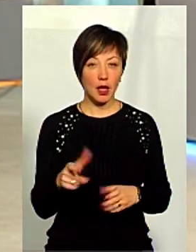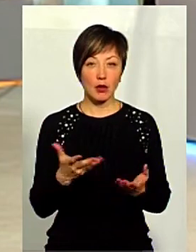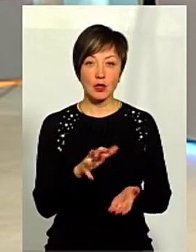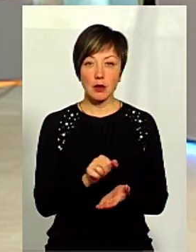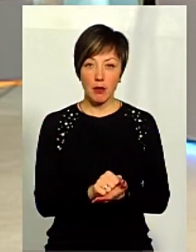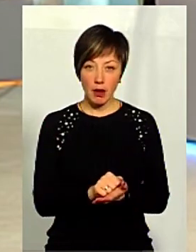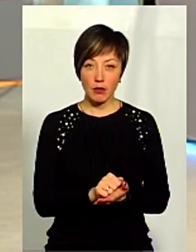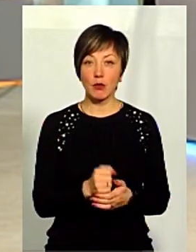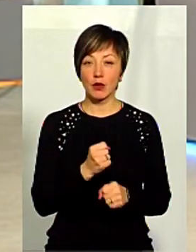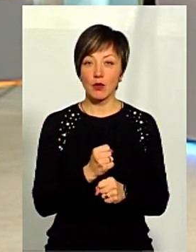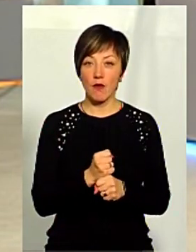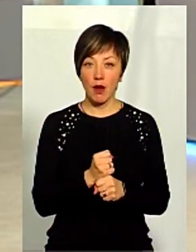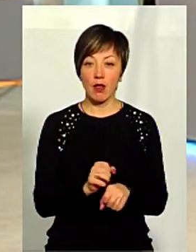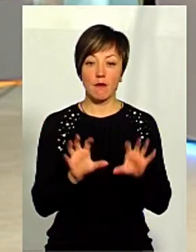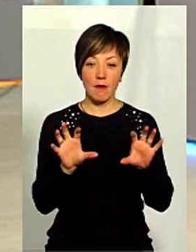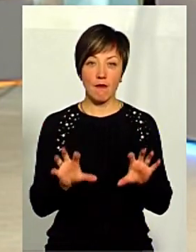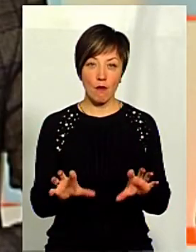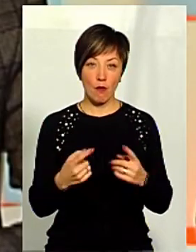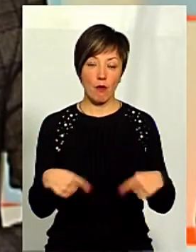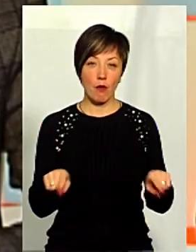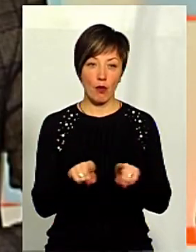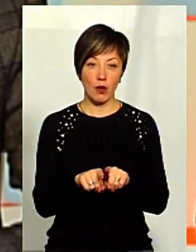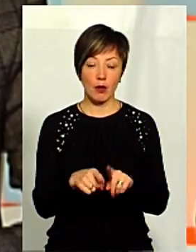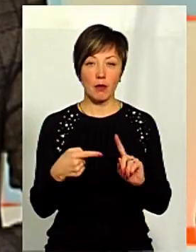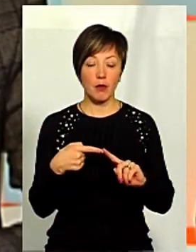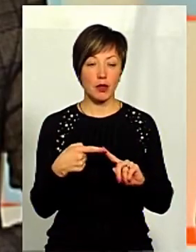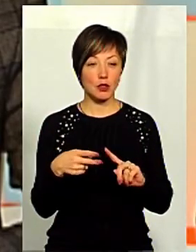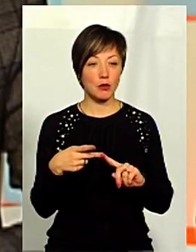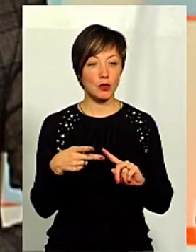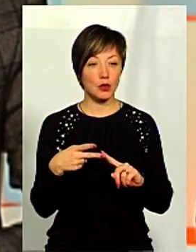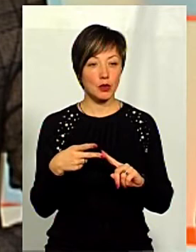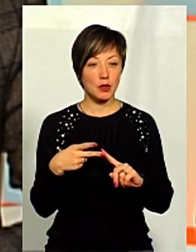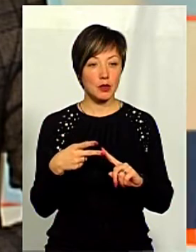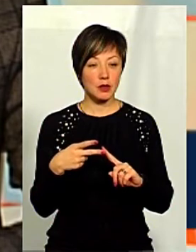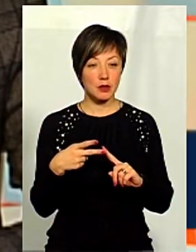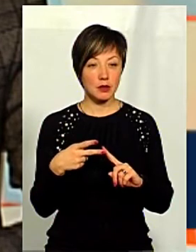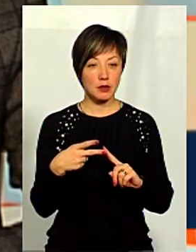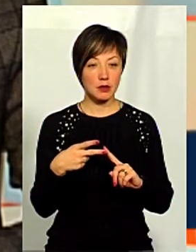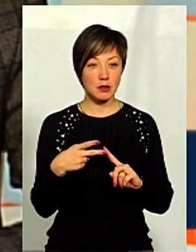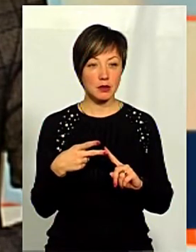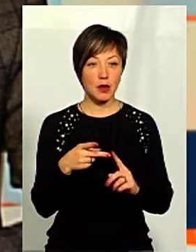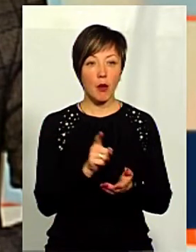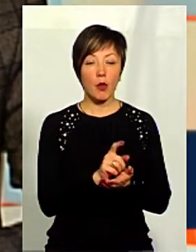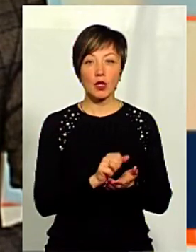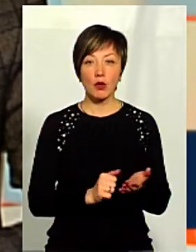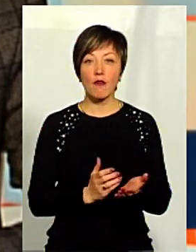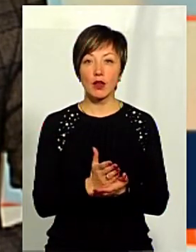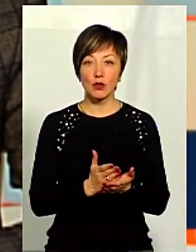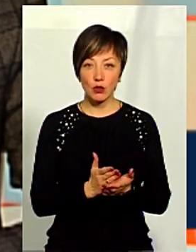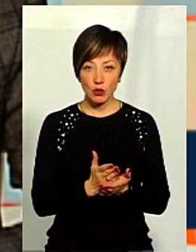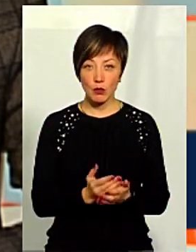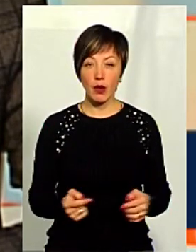вони займаються, щоб вони працювали в правовому полі. Це по-перше. А по-друге, якраз податкова служба,